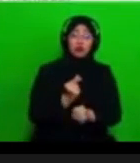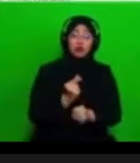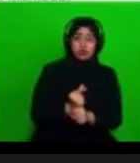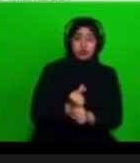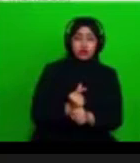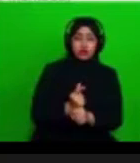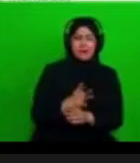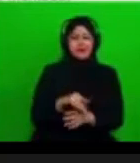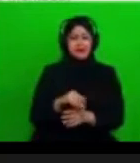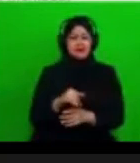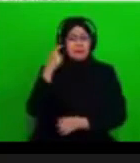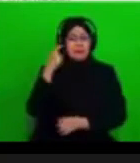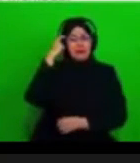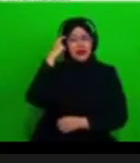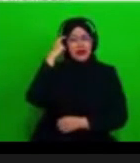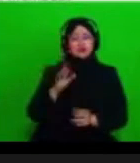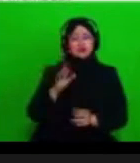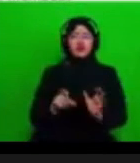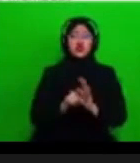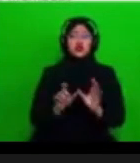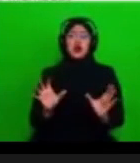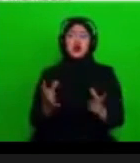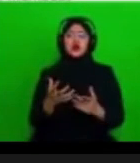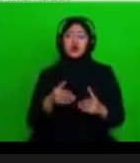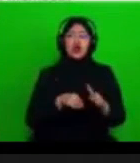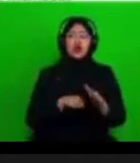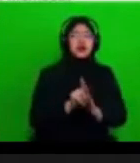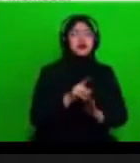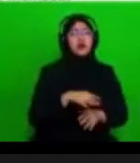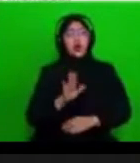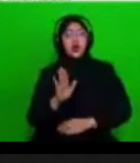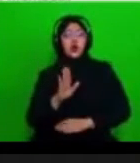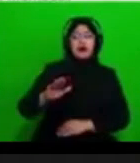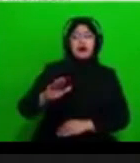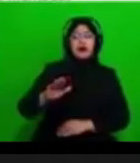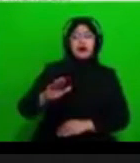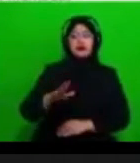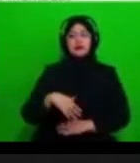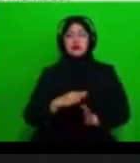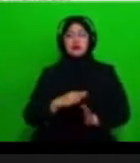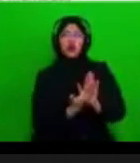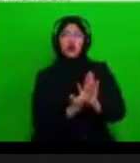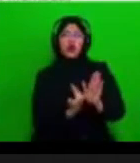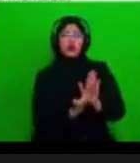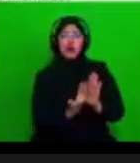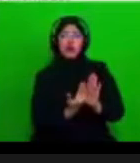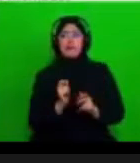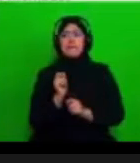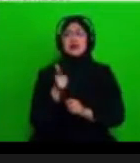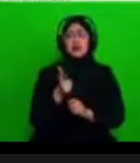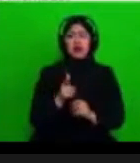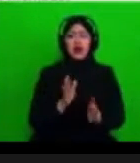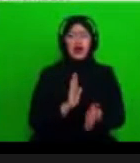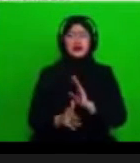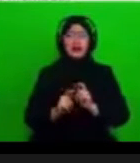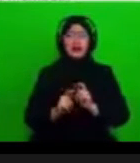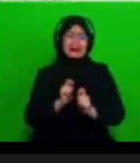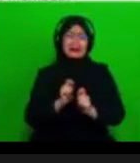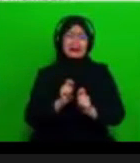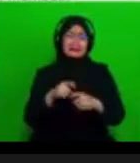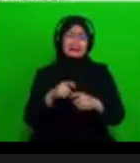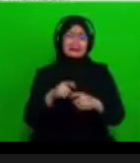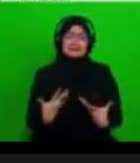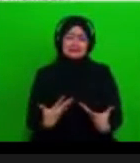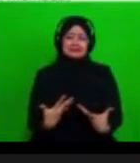kita masih beranggapan masuk kelas, selamat pagi anak-anak, buka halaman 9 sampai halaman 15, baca besok ulangan. Nah ini kan